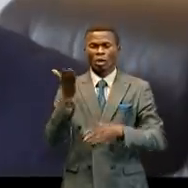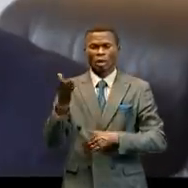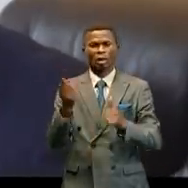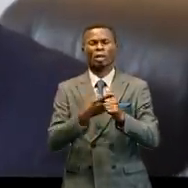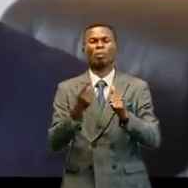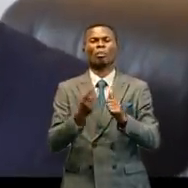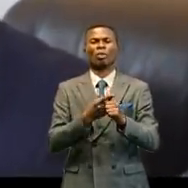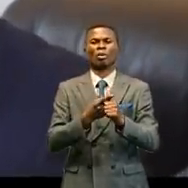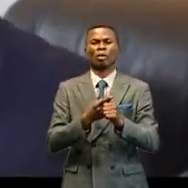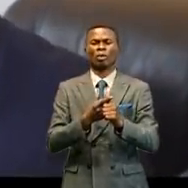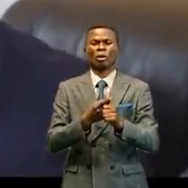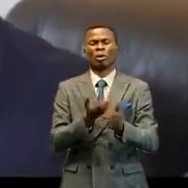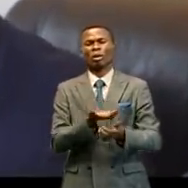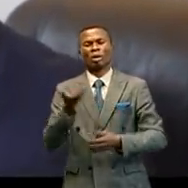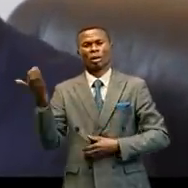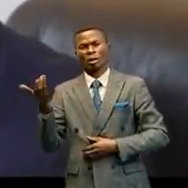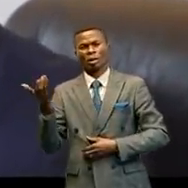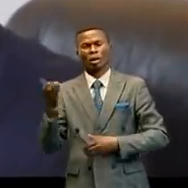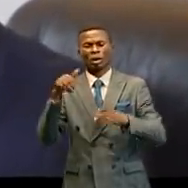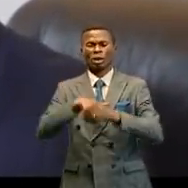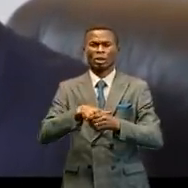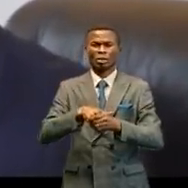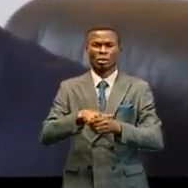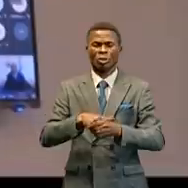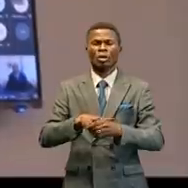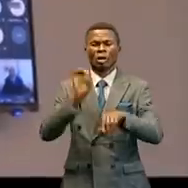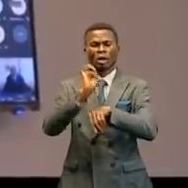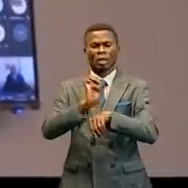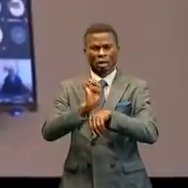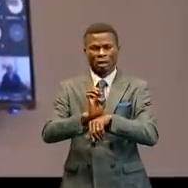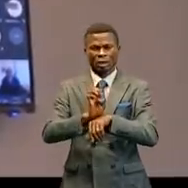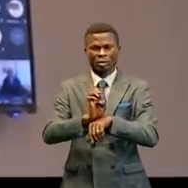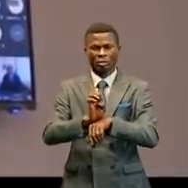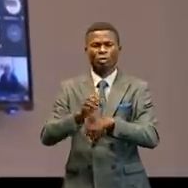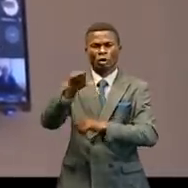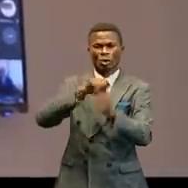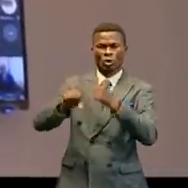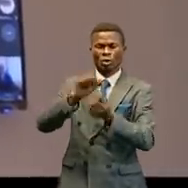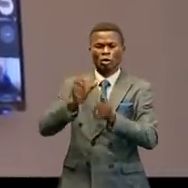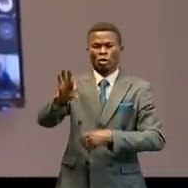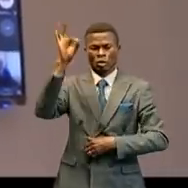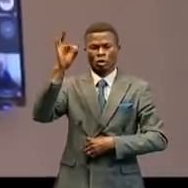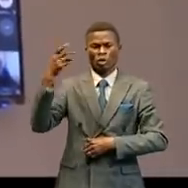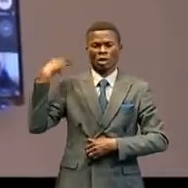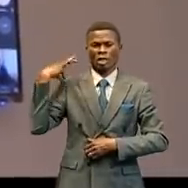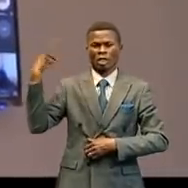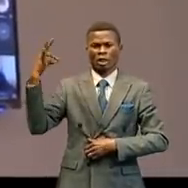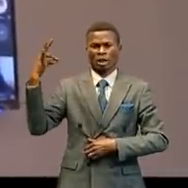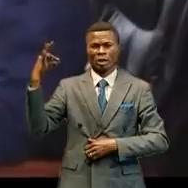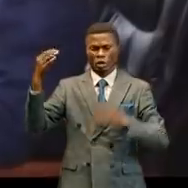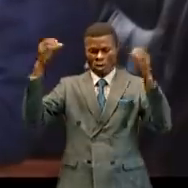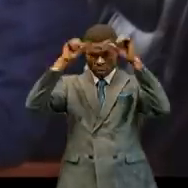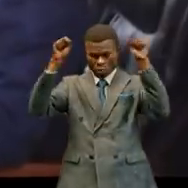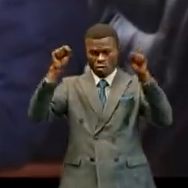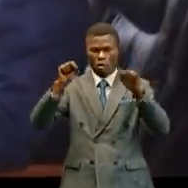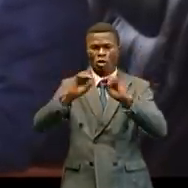notamment les débats au sein de confessions religieuses autour de la désignation du candidat de le